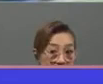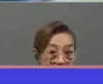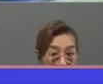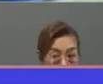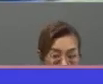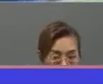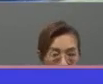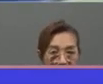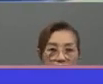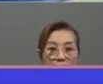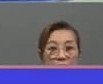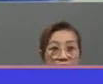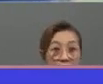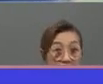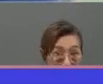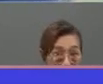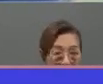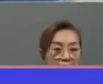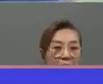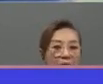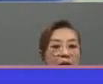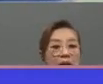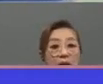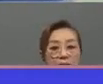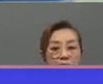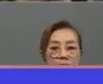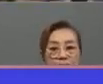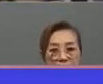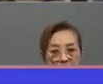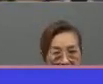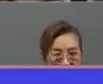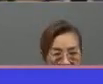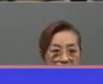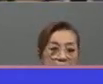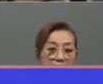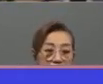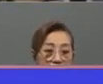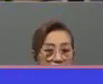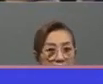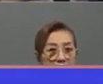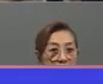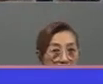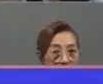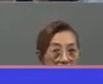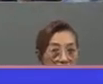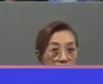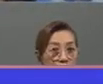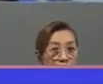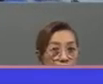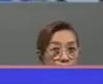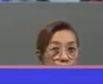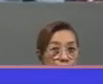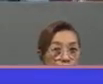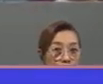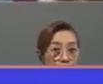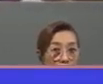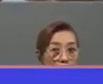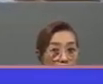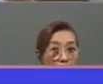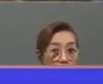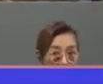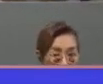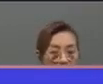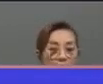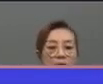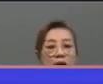ปฏิบัติงานในตำแหน่งที่ใช้คุณวุฒิของปตรีเนี่ยนะครับจะมีเงินเดือนไม่น้อยกว่า 18,000บาทแล้วก็ผู้ที่ปฏิบัติงานใน